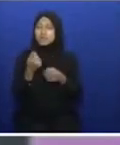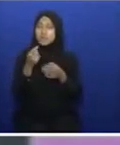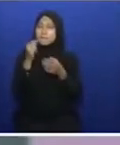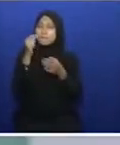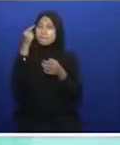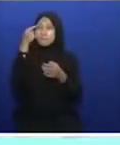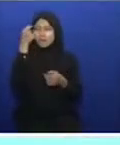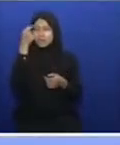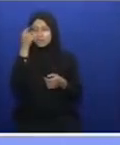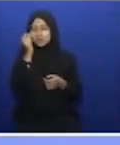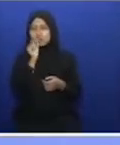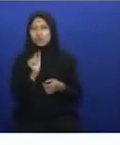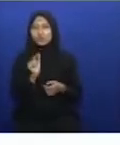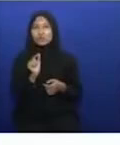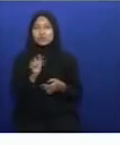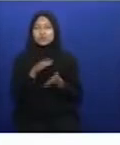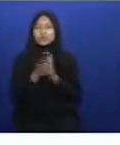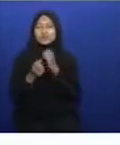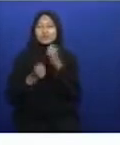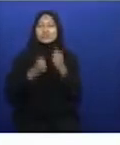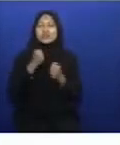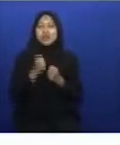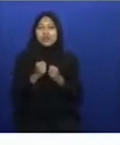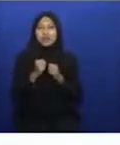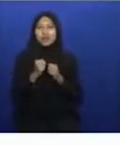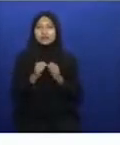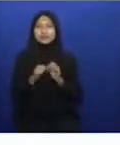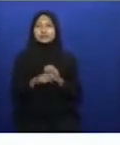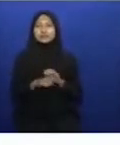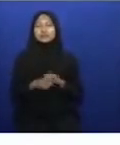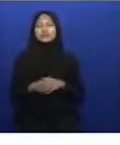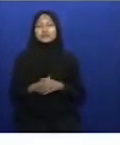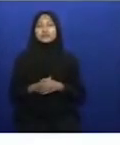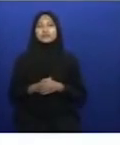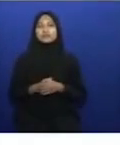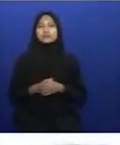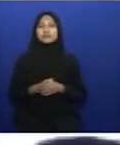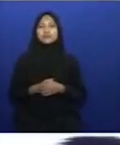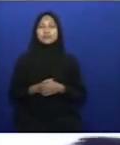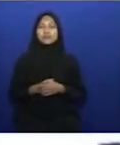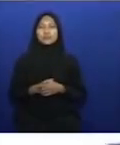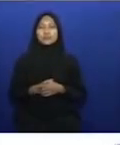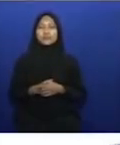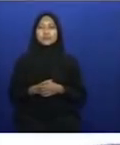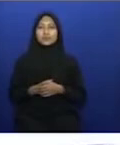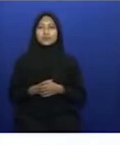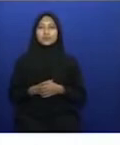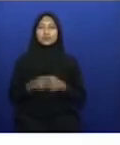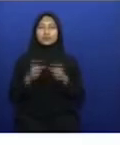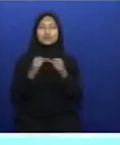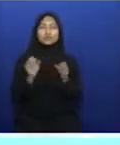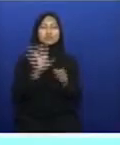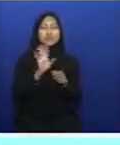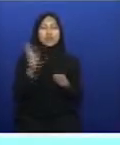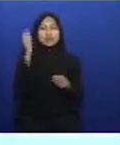saja. Dan menyangkut apa yang disampaikan oleh Dian, itu harusnya tidak perlu ada perdebatan apakah selesai